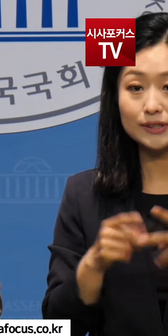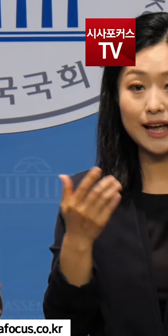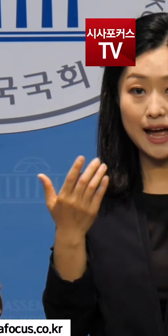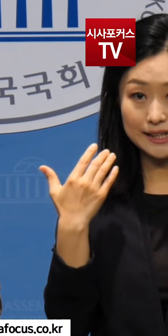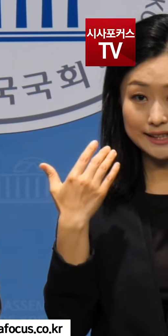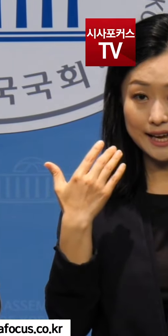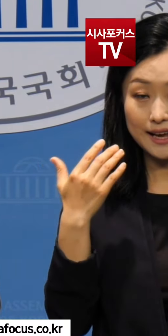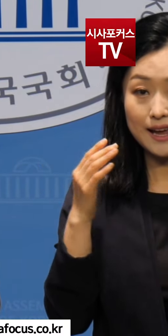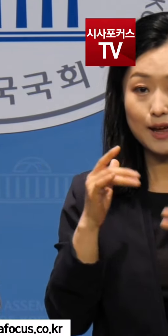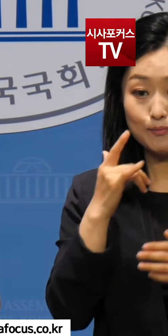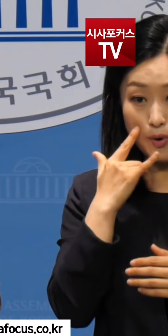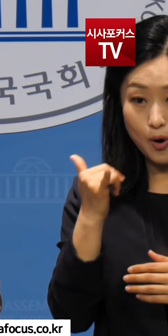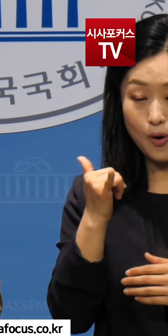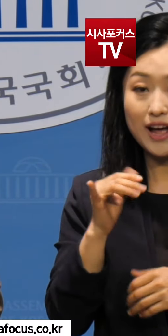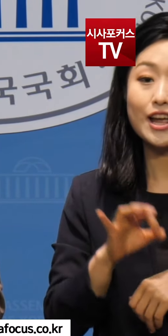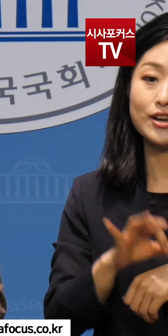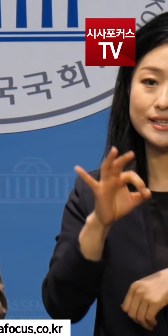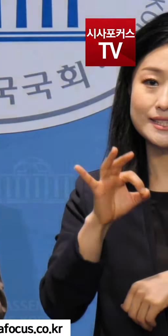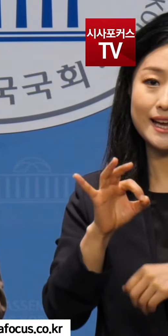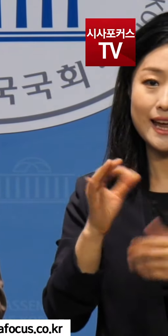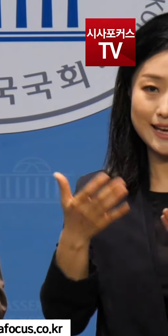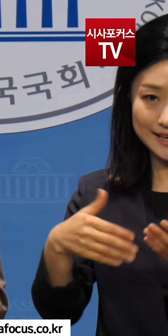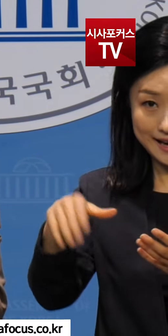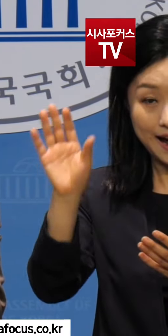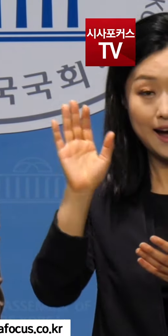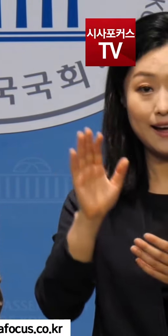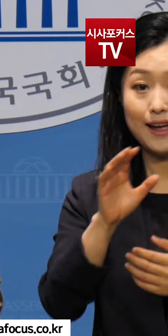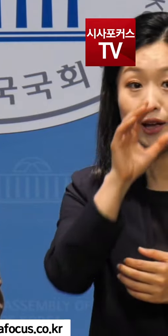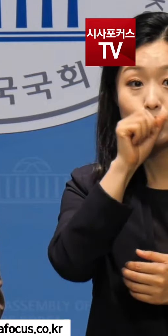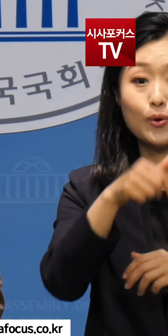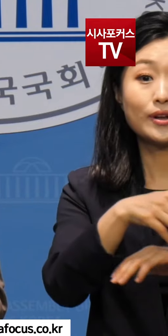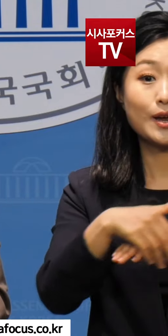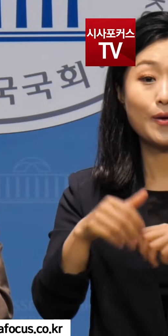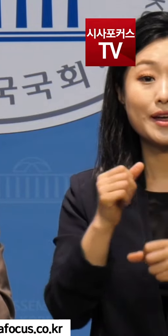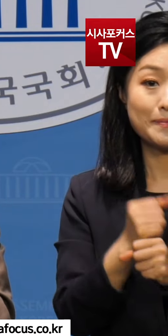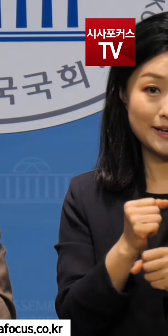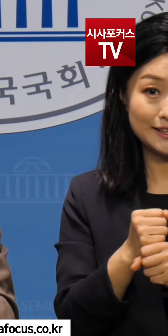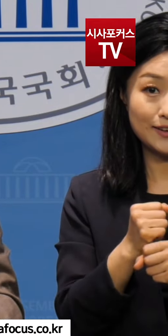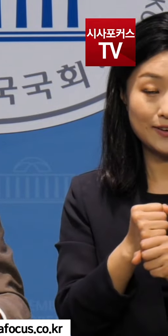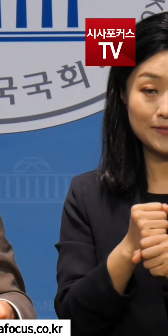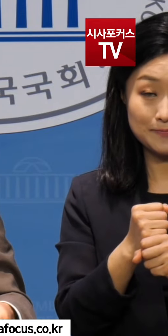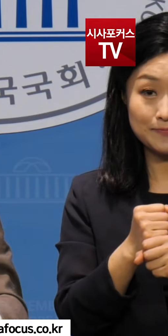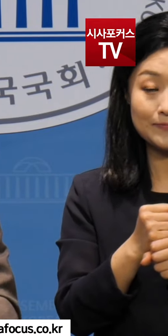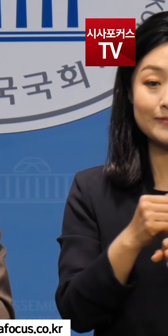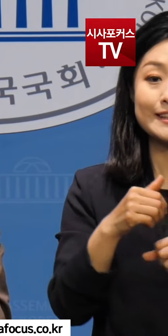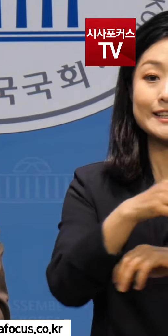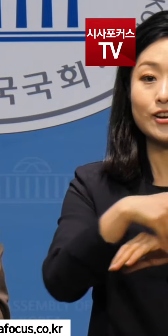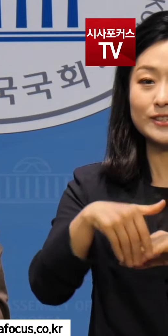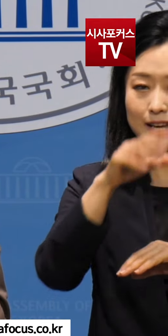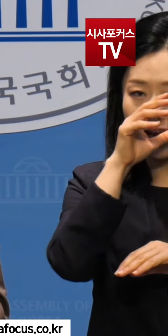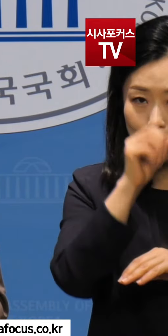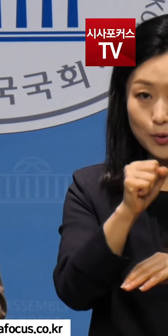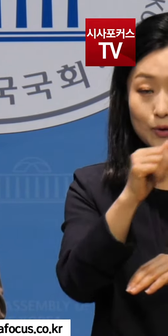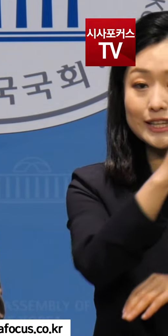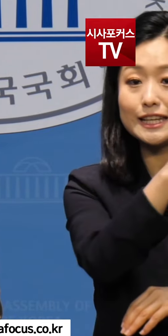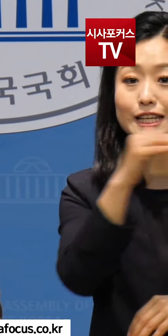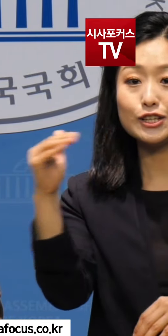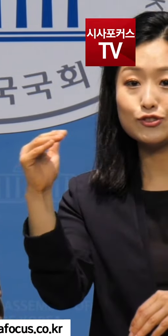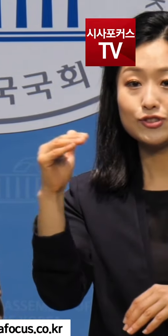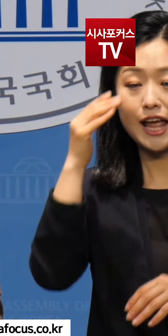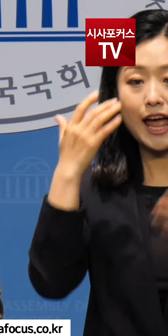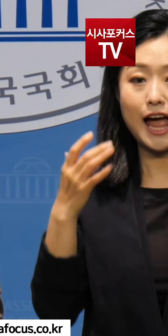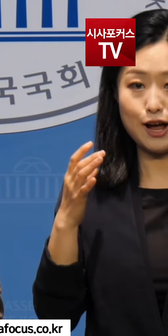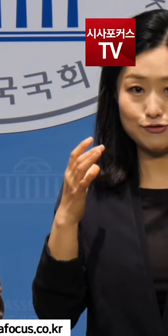10시 출근제 등 좋은 정책을 통해 대한민국의 정책의 표준을 제시하고